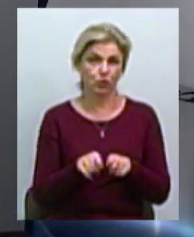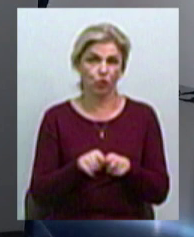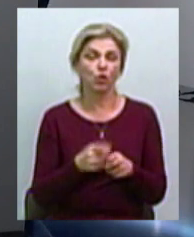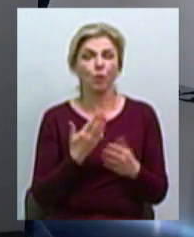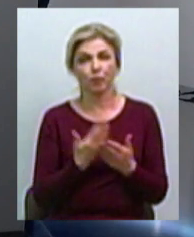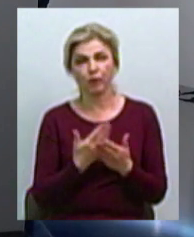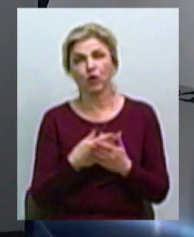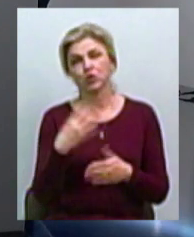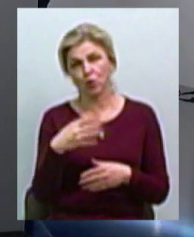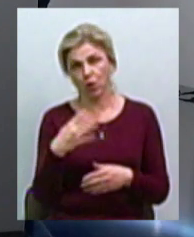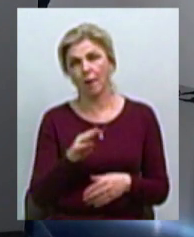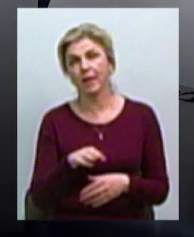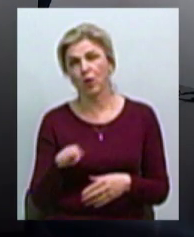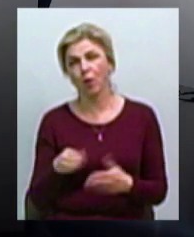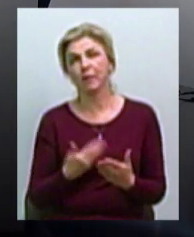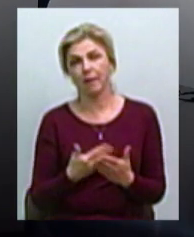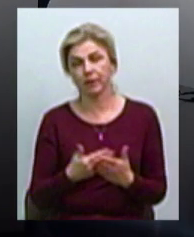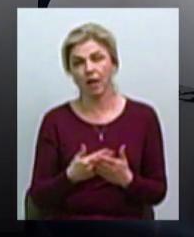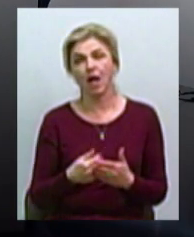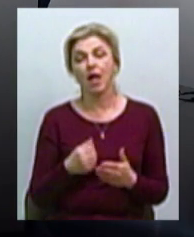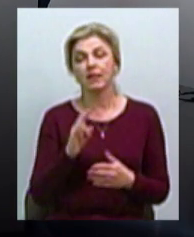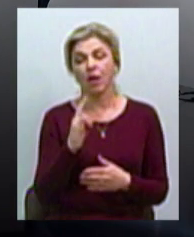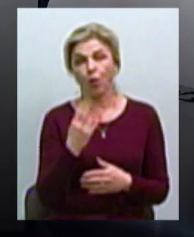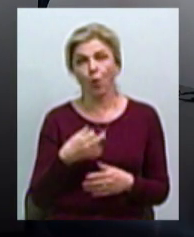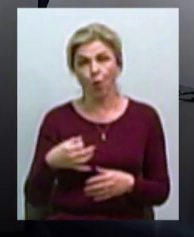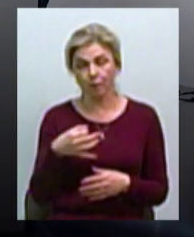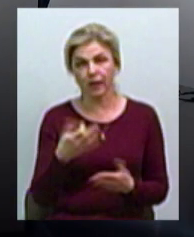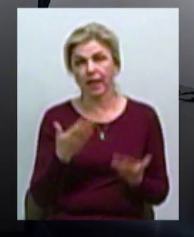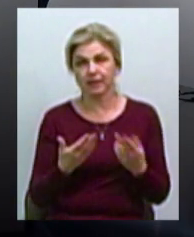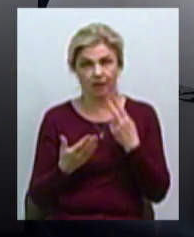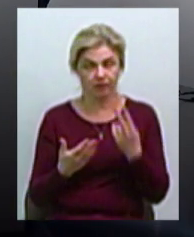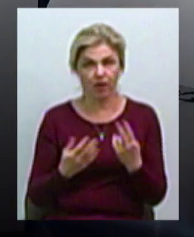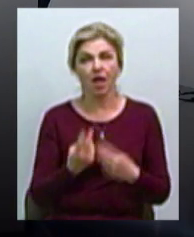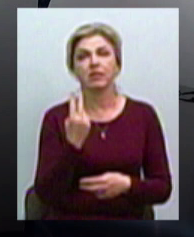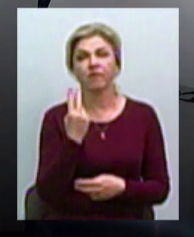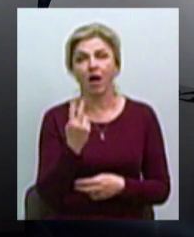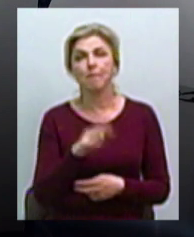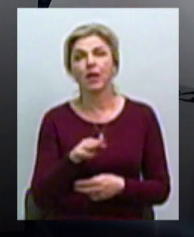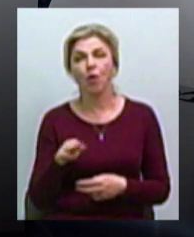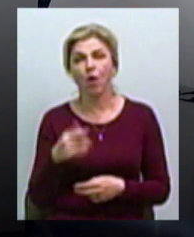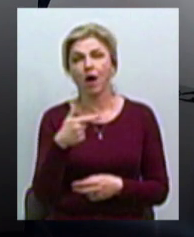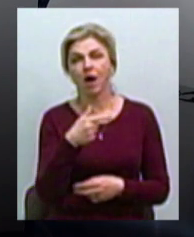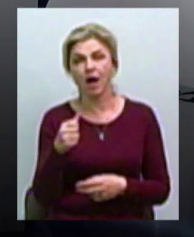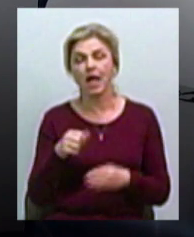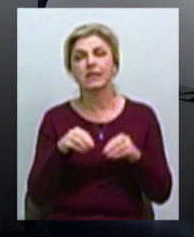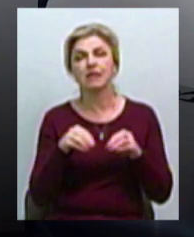Приблизно 40 мільйонів десь. До Миколаївської області, якщо подивитися, то у нас 2 мільйона гектарів земель